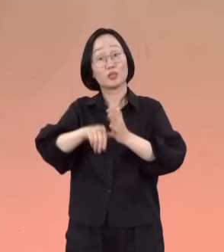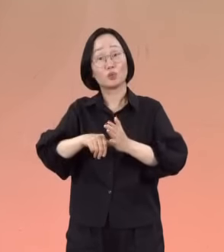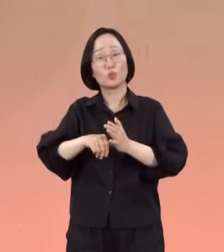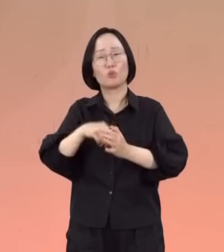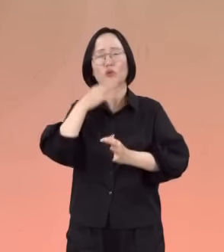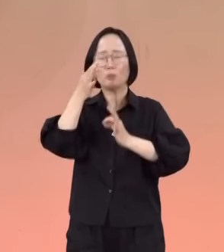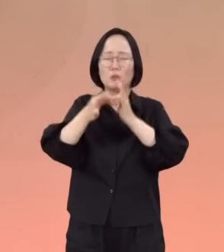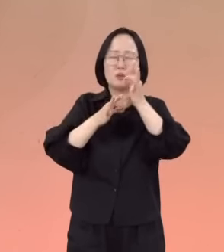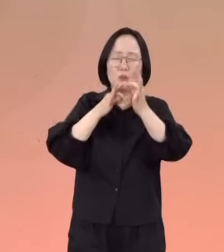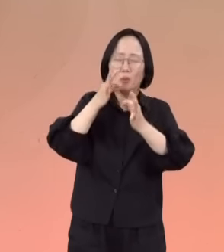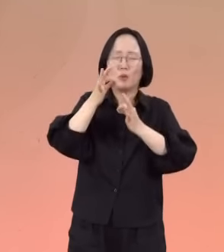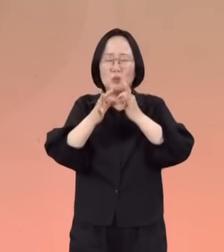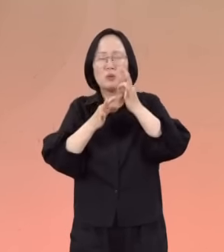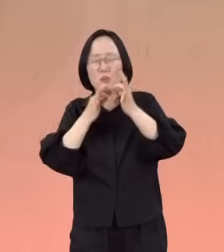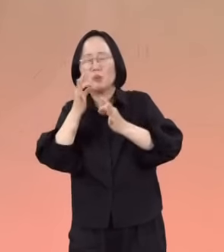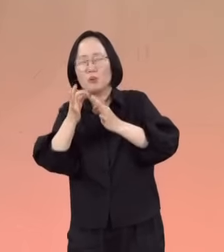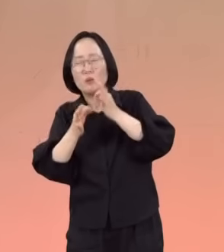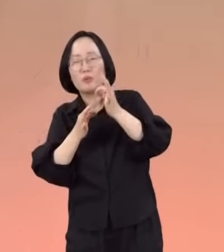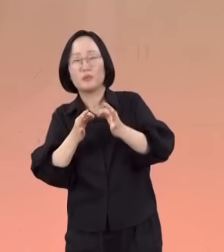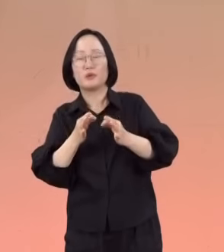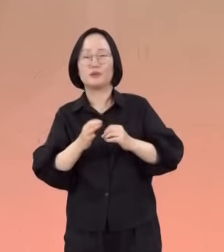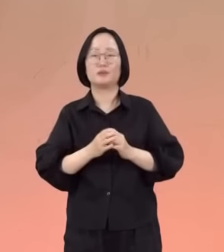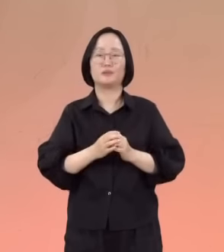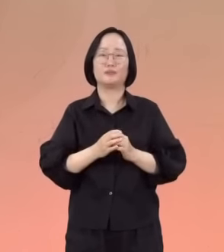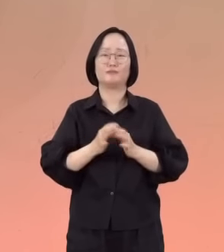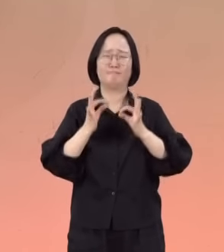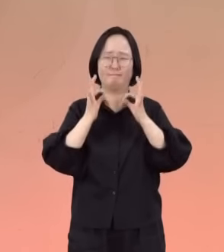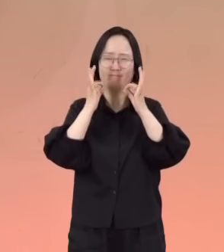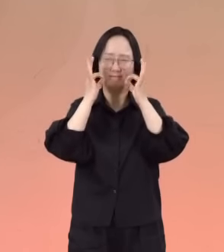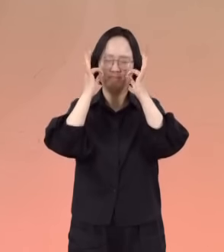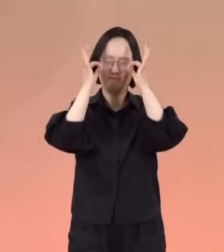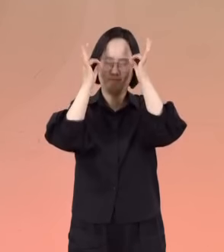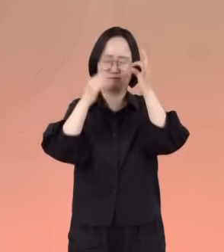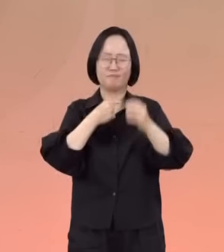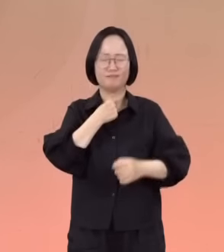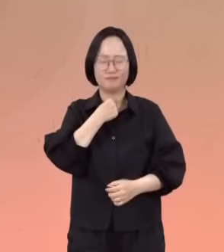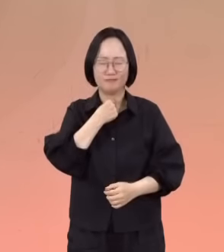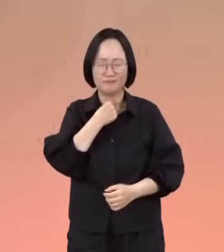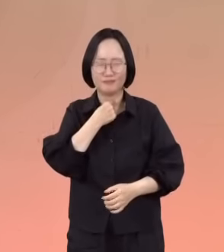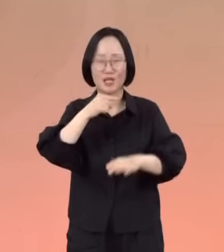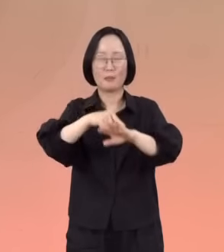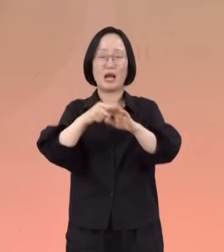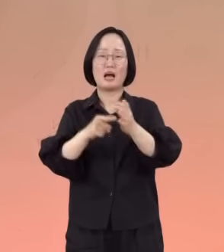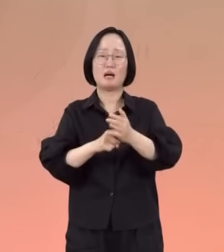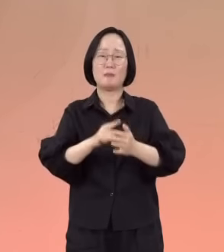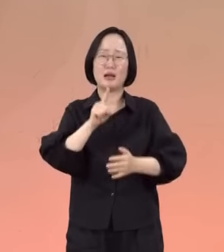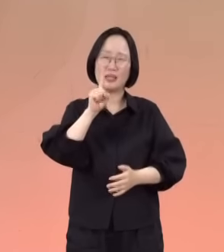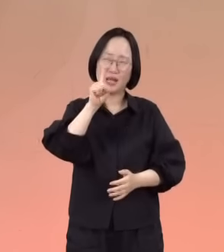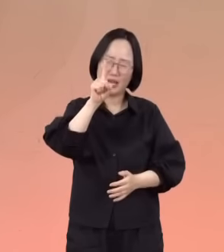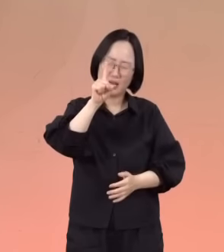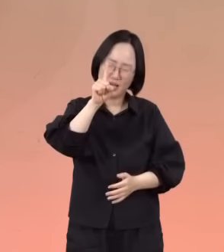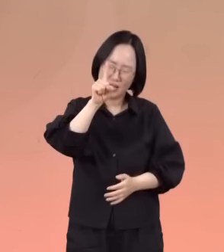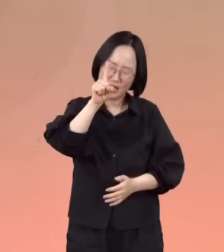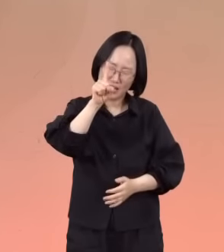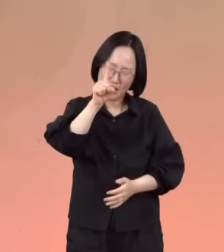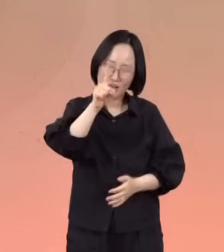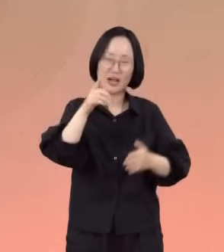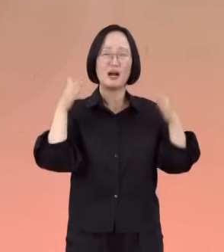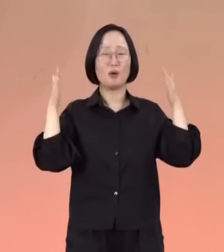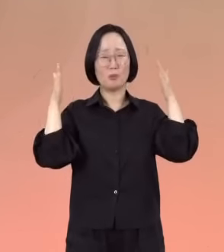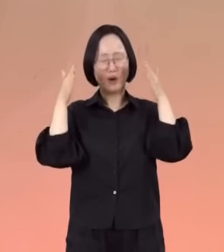염불할 정도로 우리가 간절히 간절히 간절히